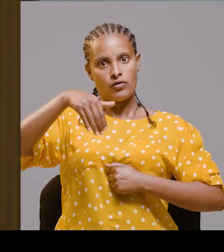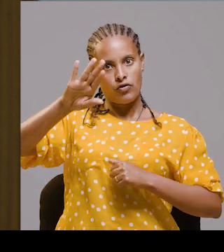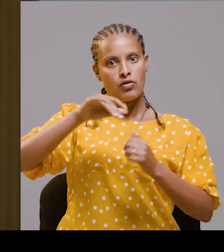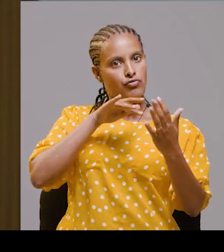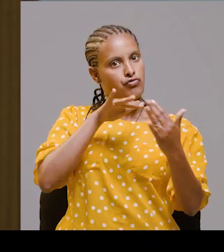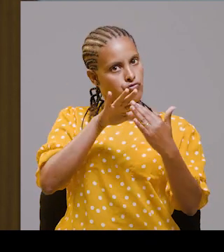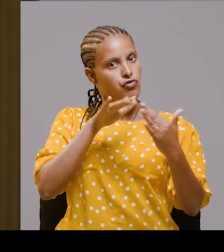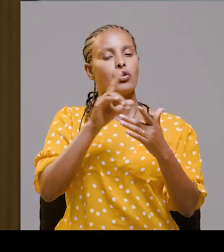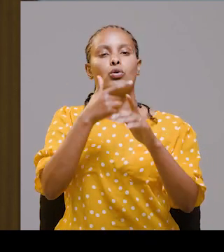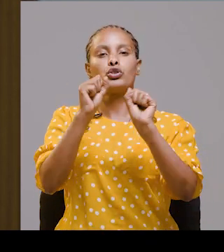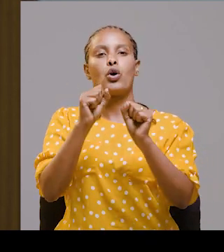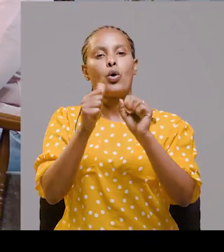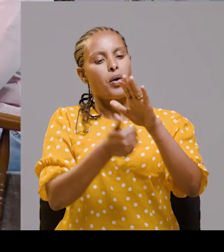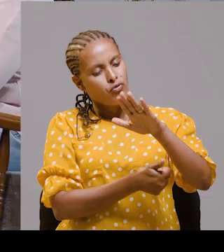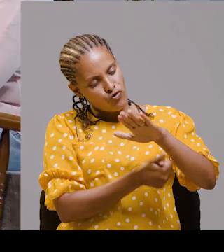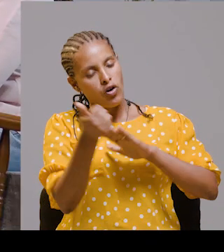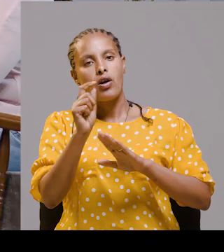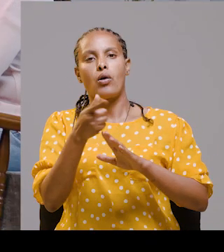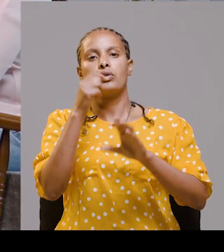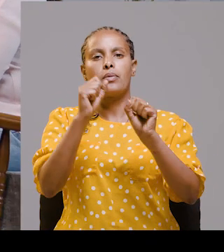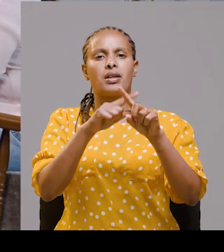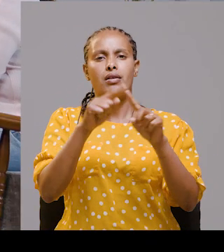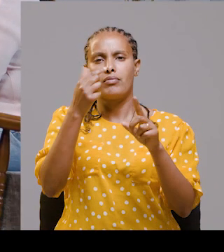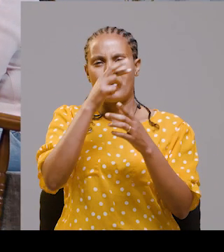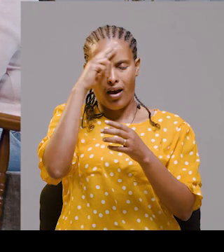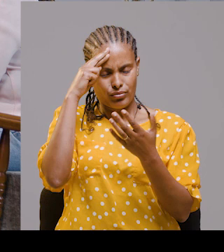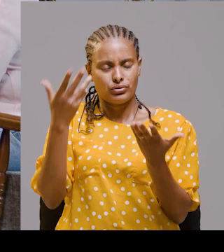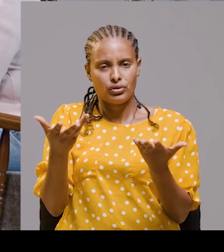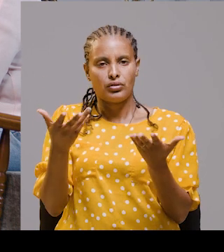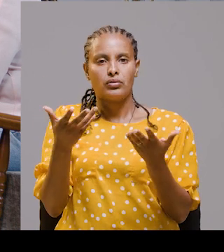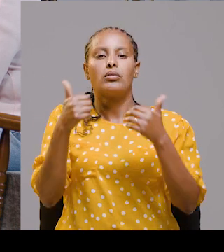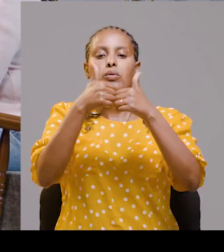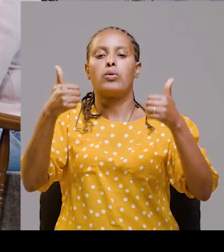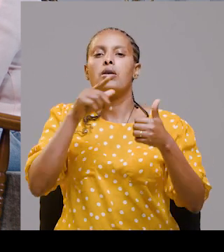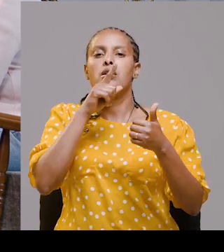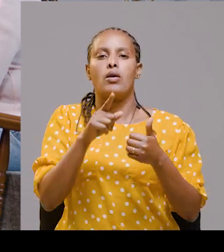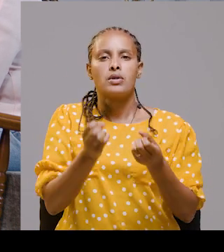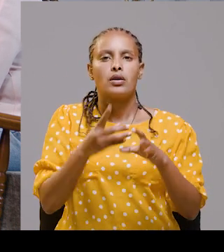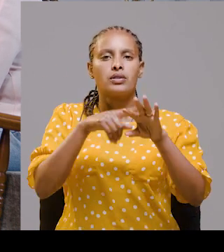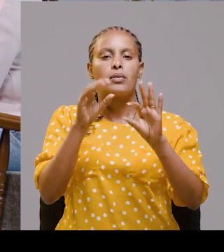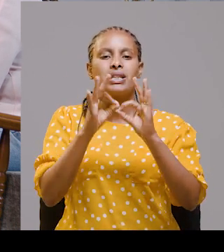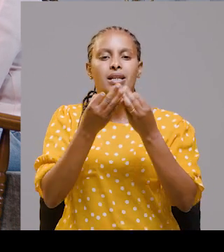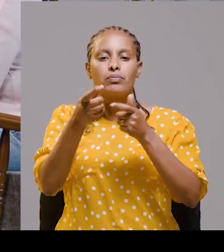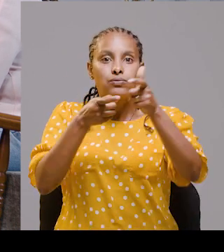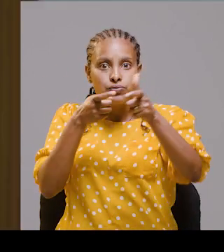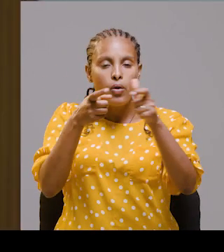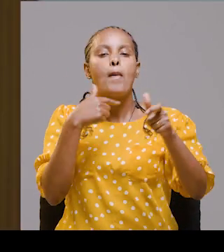ሊሆን ይችላል ወይም ደግሞ ተሰደው ሊሆን ይችላል ወይም በተለያዩ ነገሮች ምክንያት ማለት ነው። ስለዚህ አብዛኛውን ጊዜ ቤተሰቡን